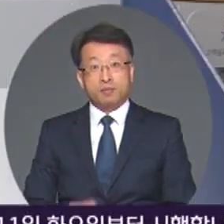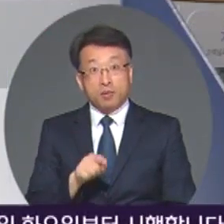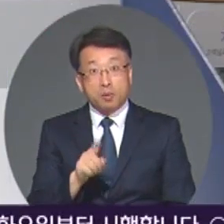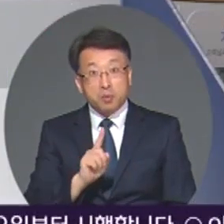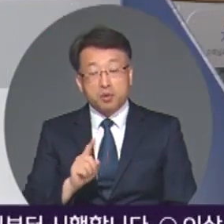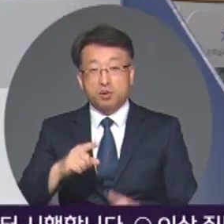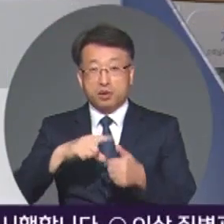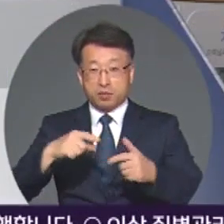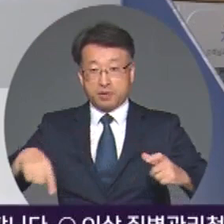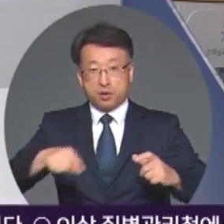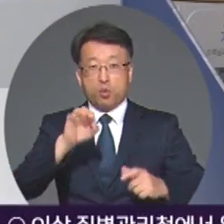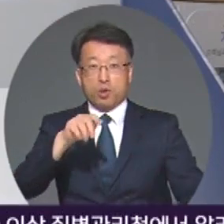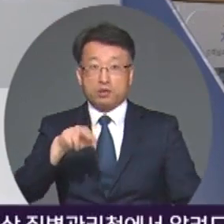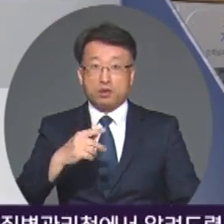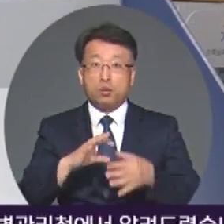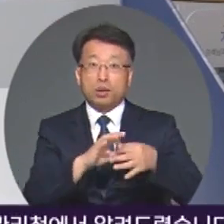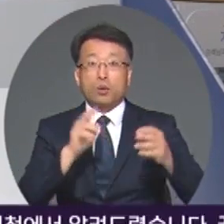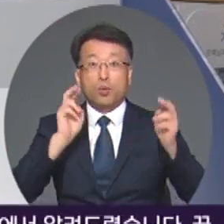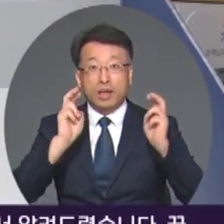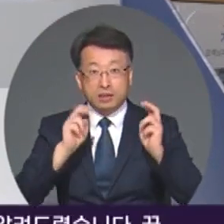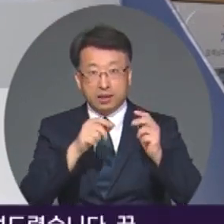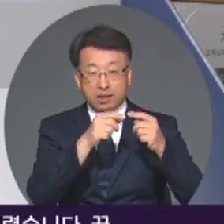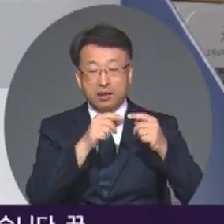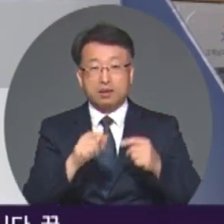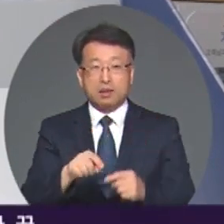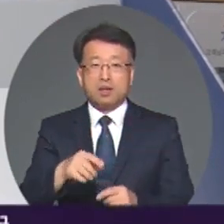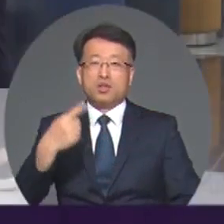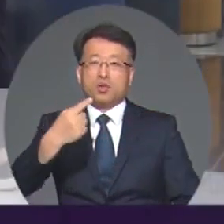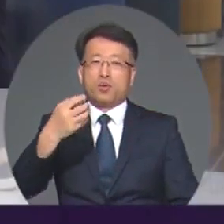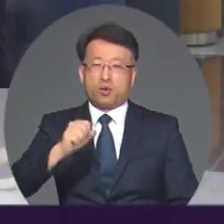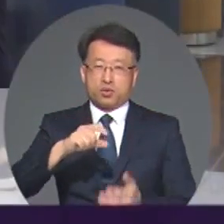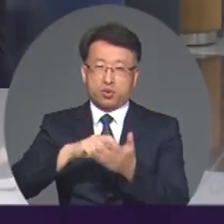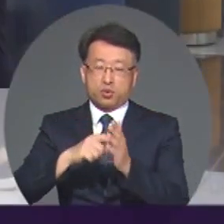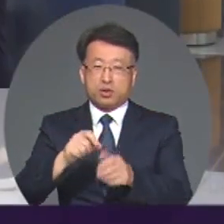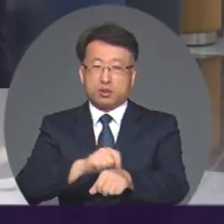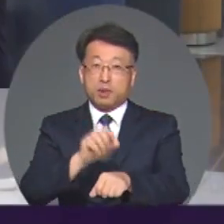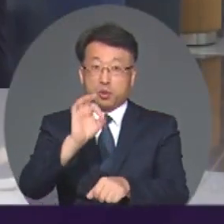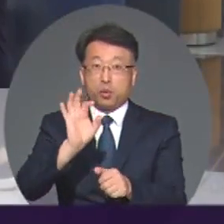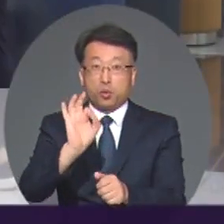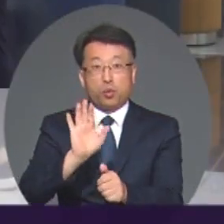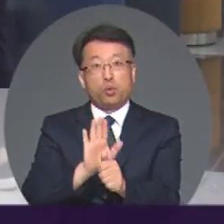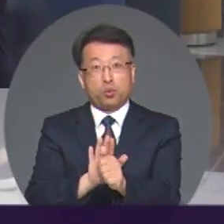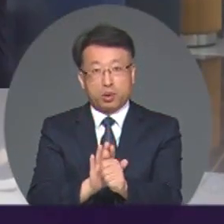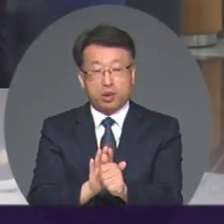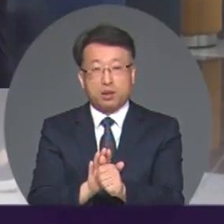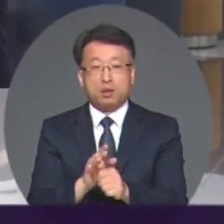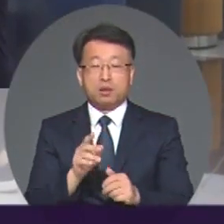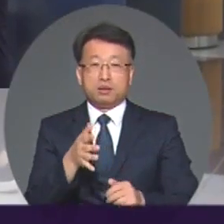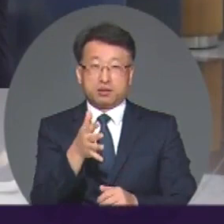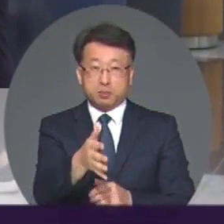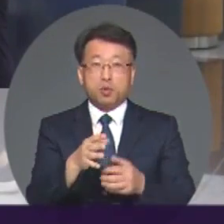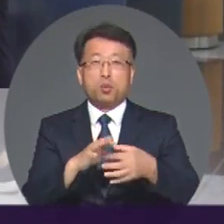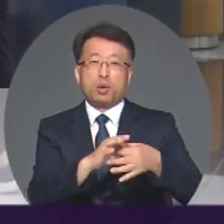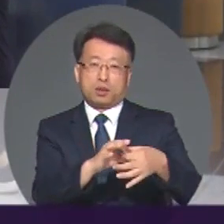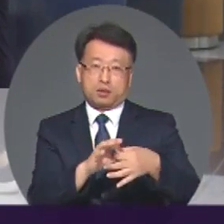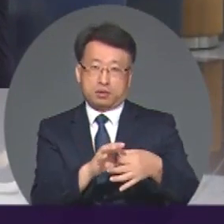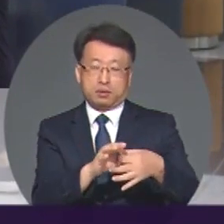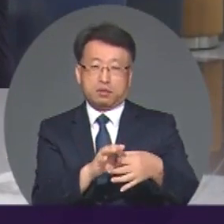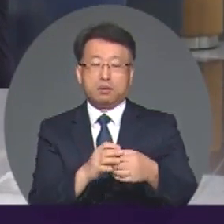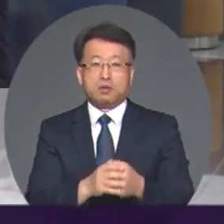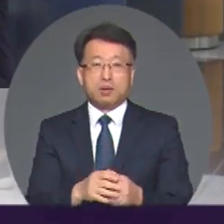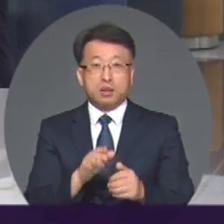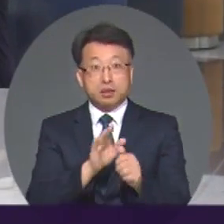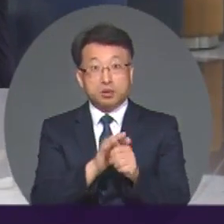이는 경남 지역 원전 산업과 관련된 중소기업에 1,000억 원 규모의 특별자금을 지원하는 기업 전용 상품으로